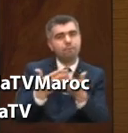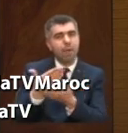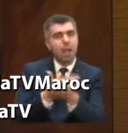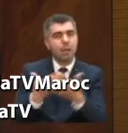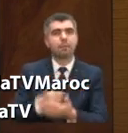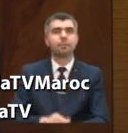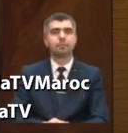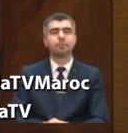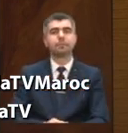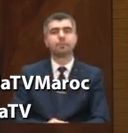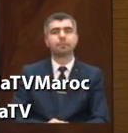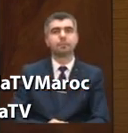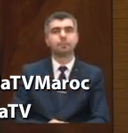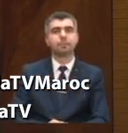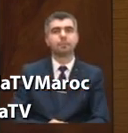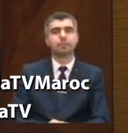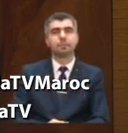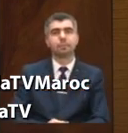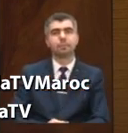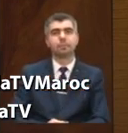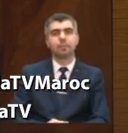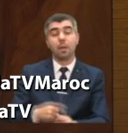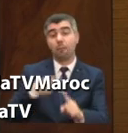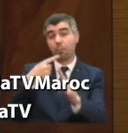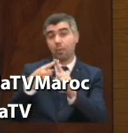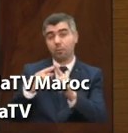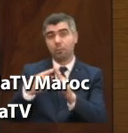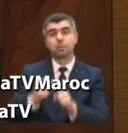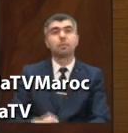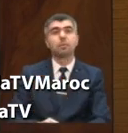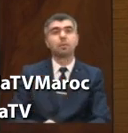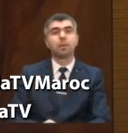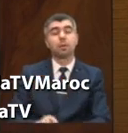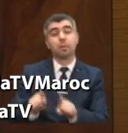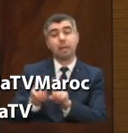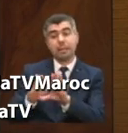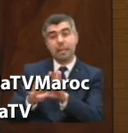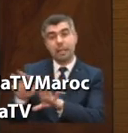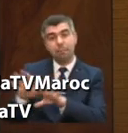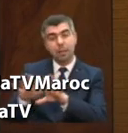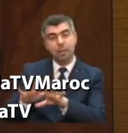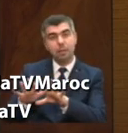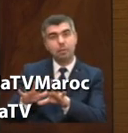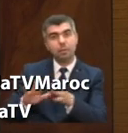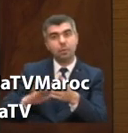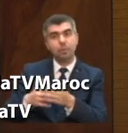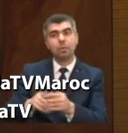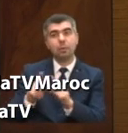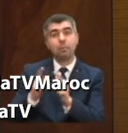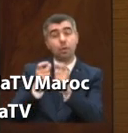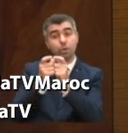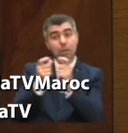على كل نشاط اقتصادي. ثم أيضا مشينا درنا تدبير آخر ومعيار آخر اللي هو